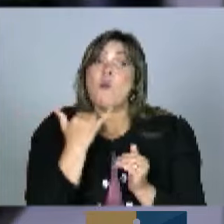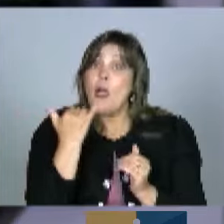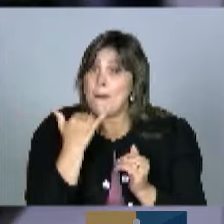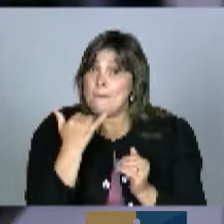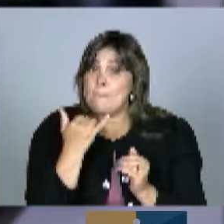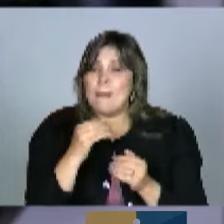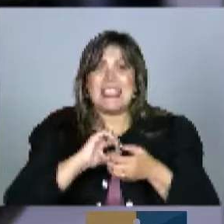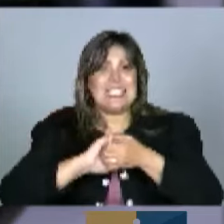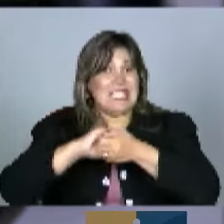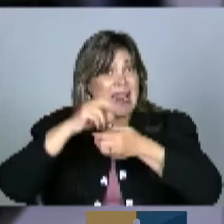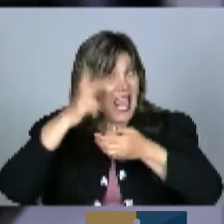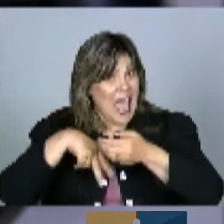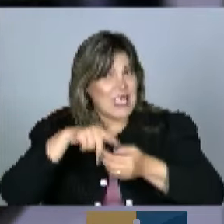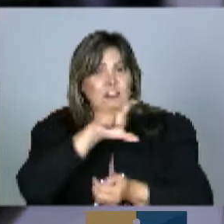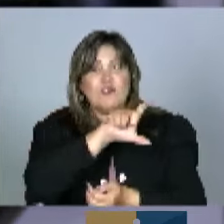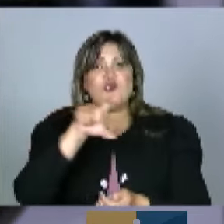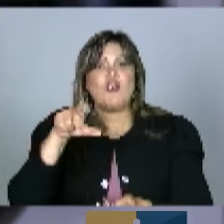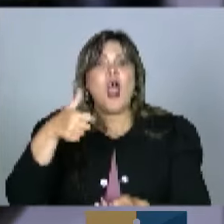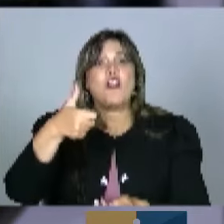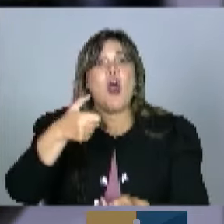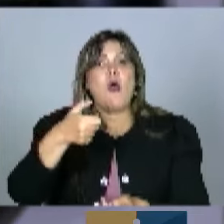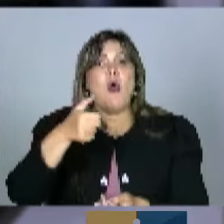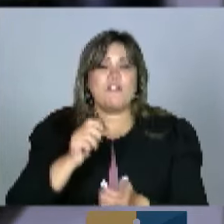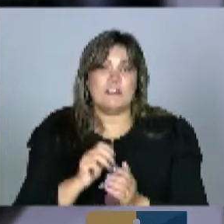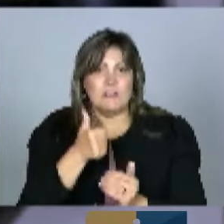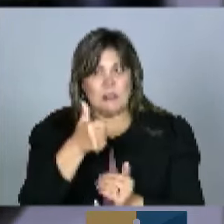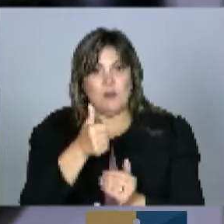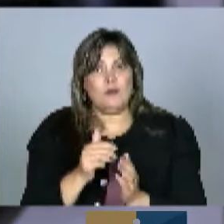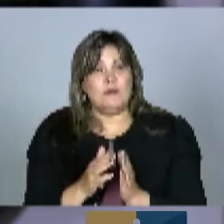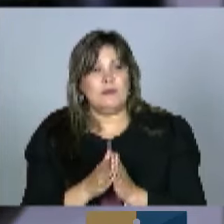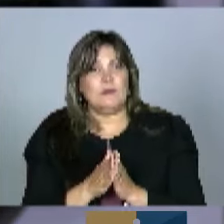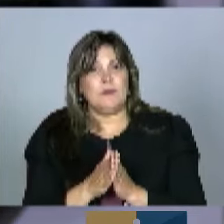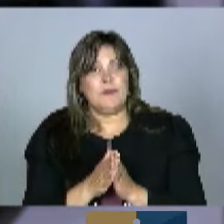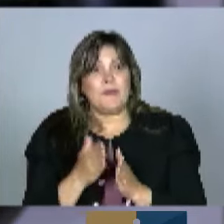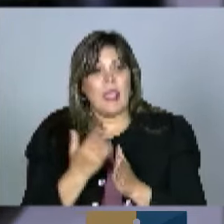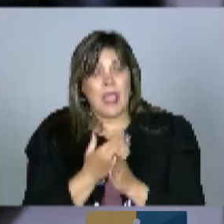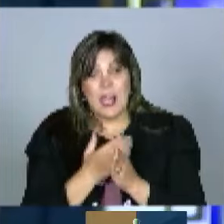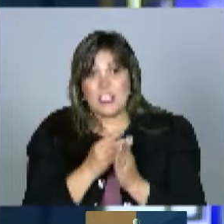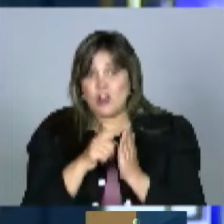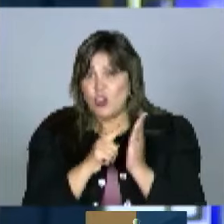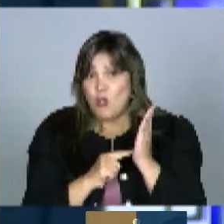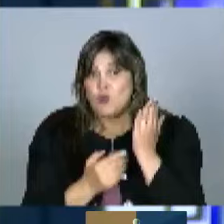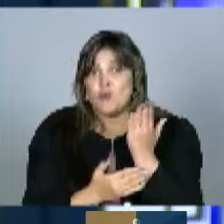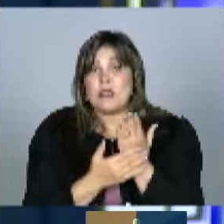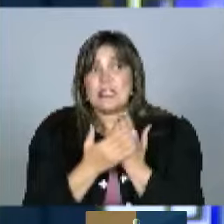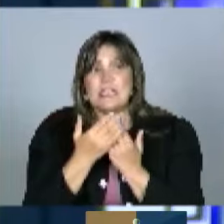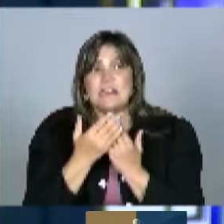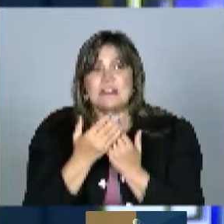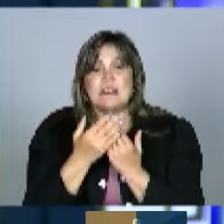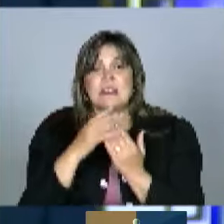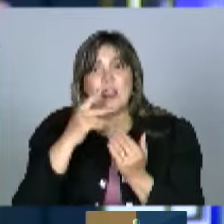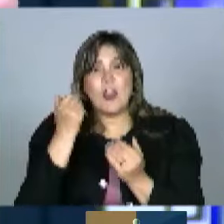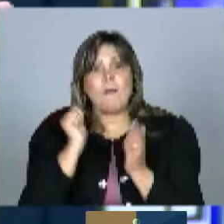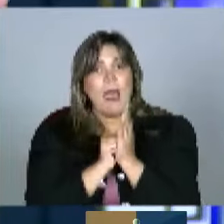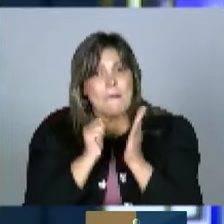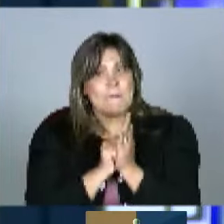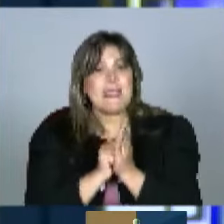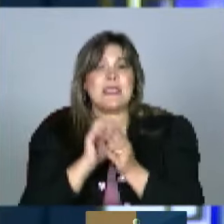المستشار يعني يا ريت تسجلي يعني دلوقتي القانون جديد ح حياز حيازتها هي وحيازه